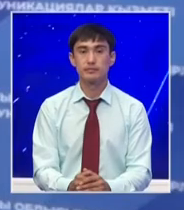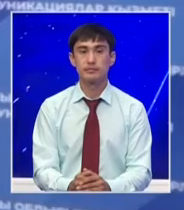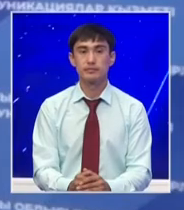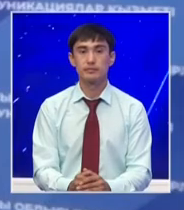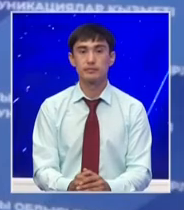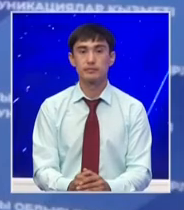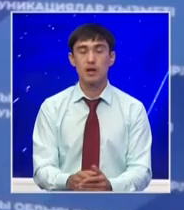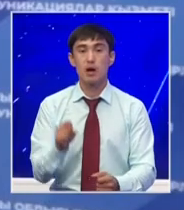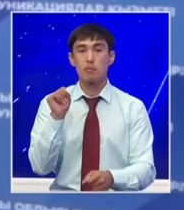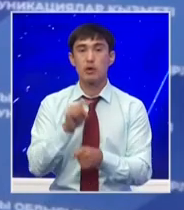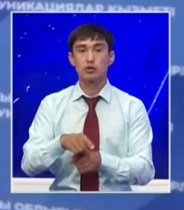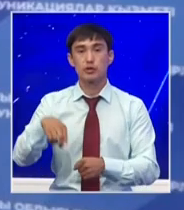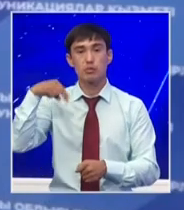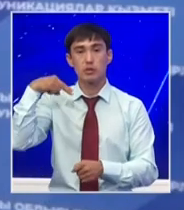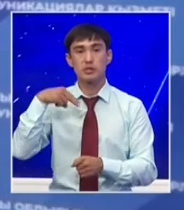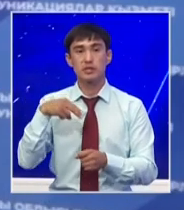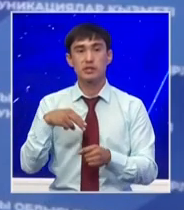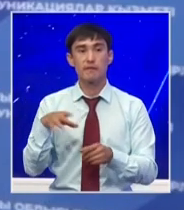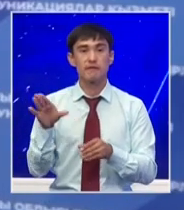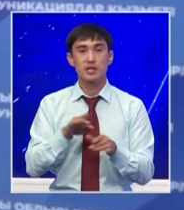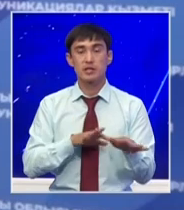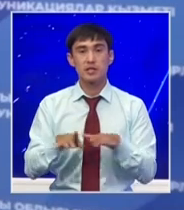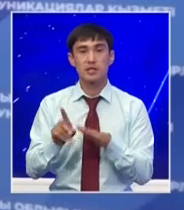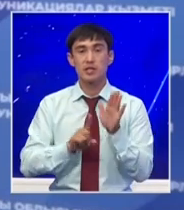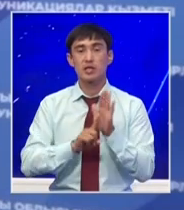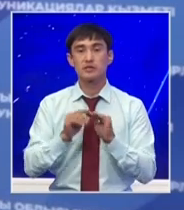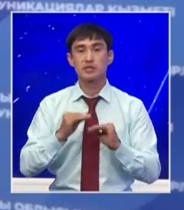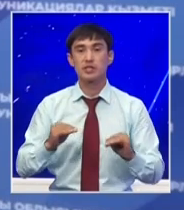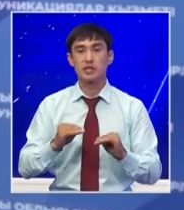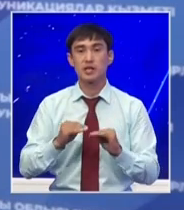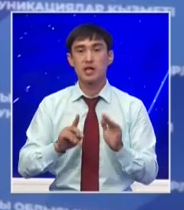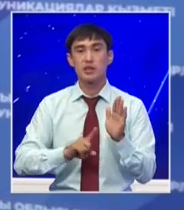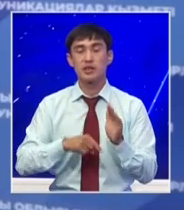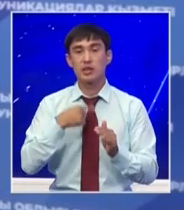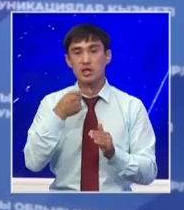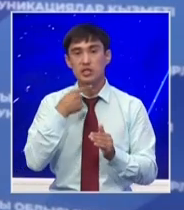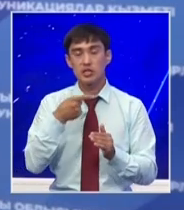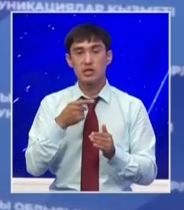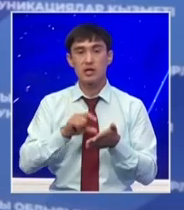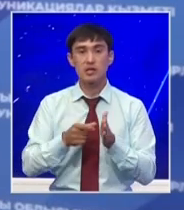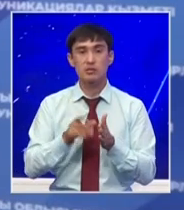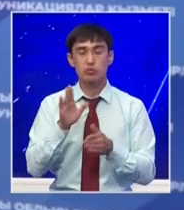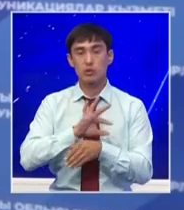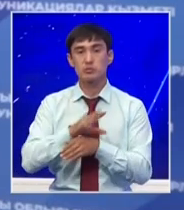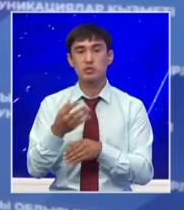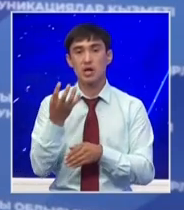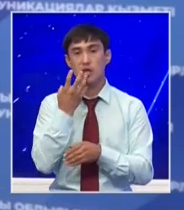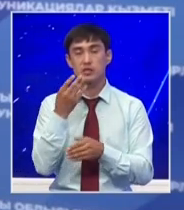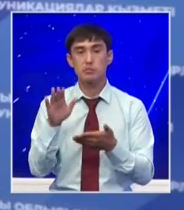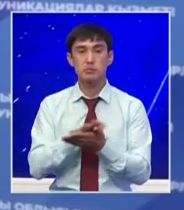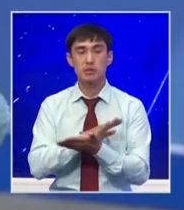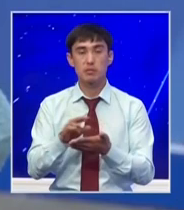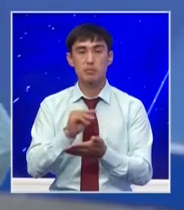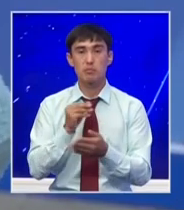По поручению президента все дети начальных классов будут обеспечены горячим бесплатным питанием. Для этого